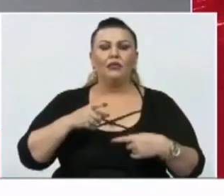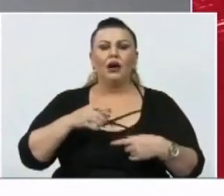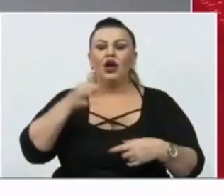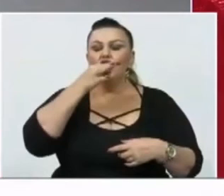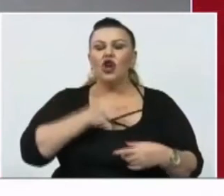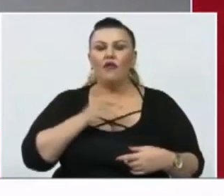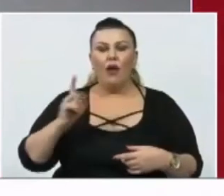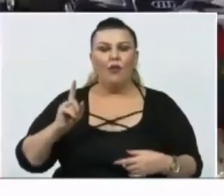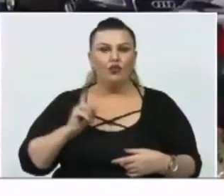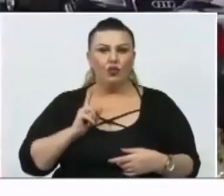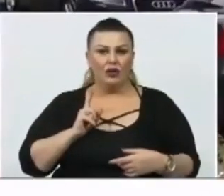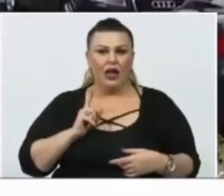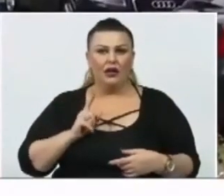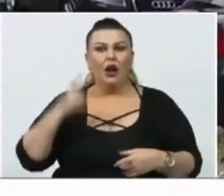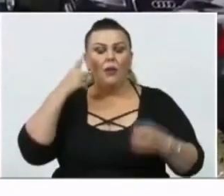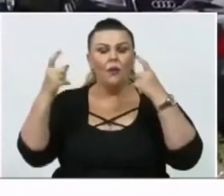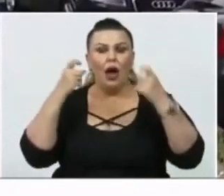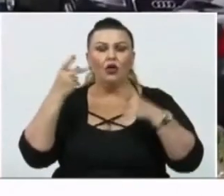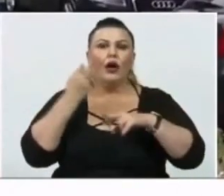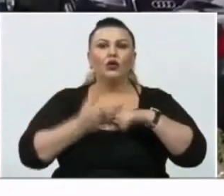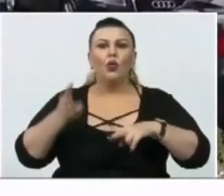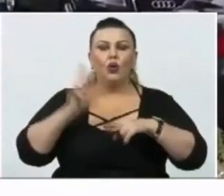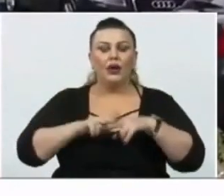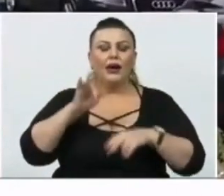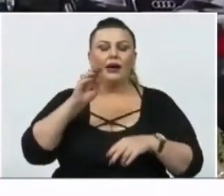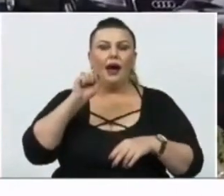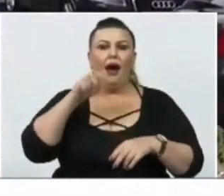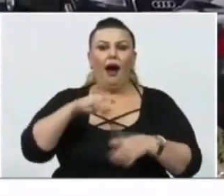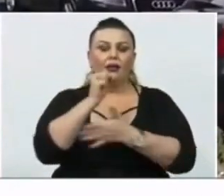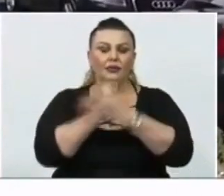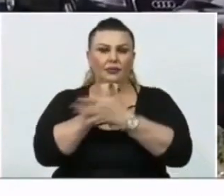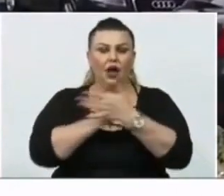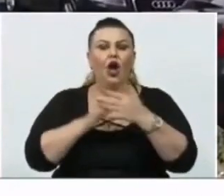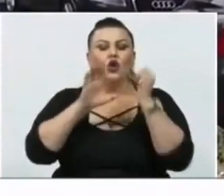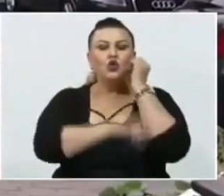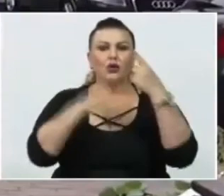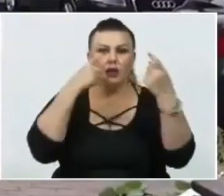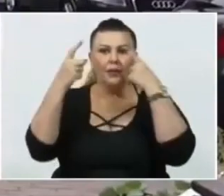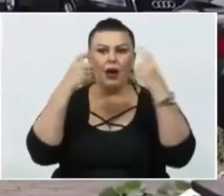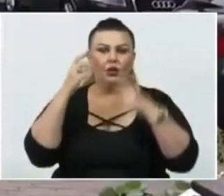Bu sahədə olan məlumatlarımız bu qədər. Realda qalın, ən son məlumatları bizdən alın.